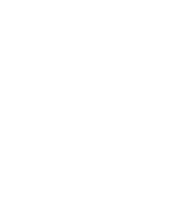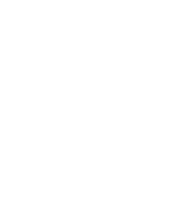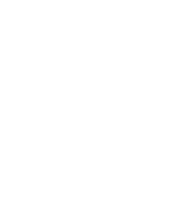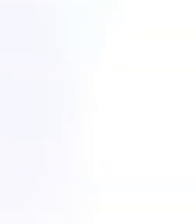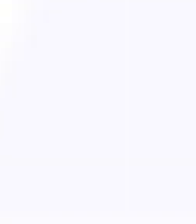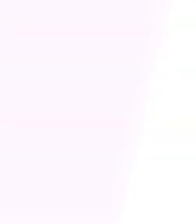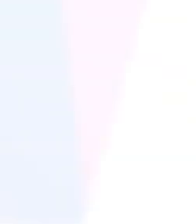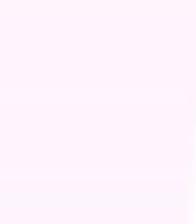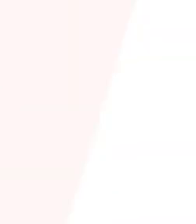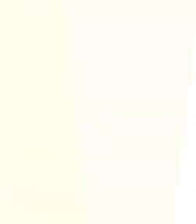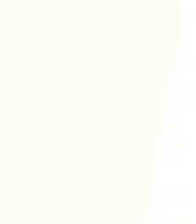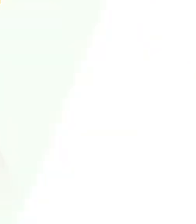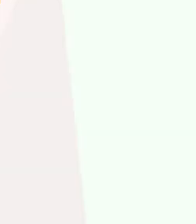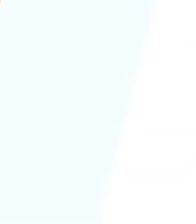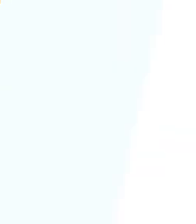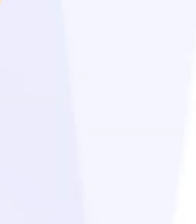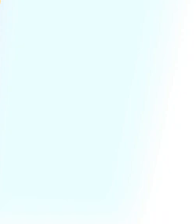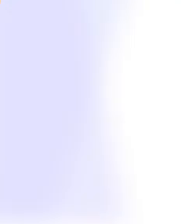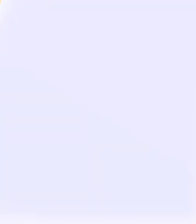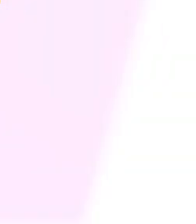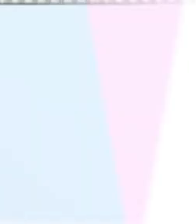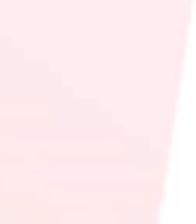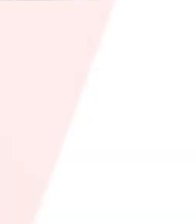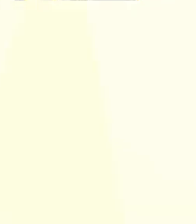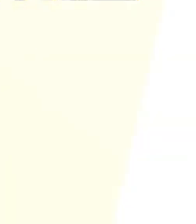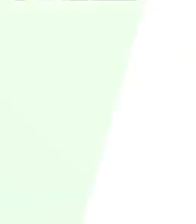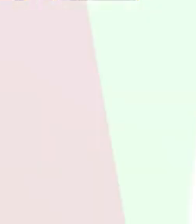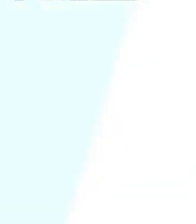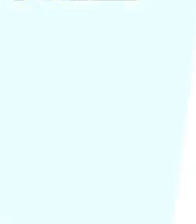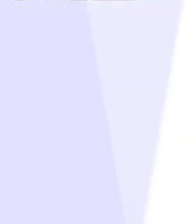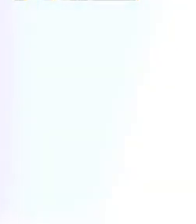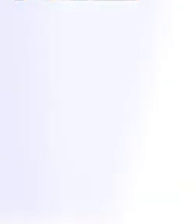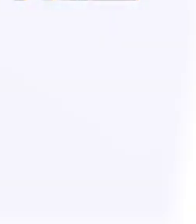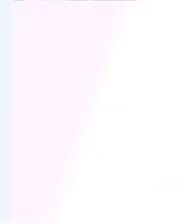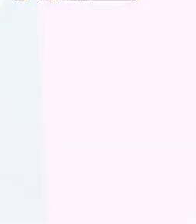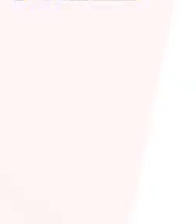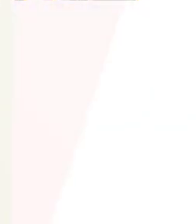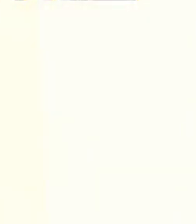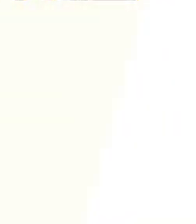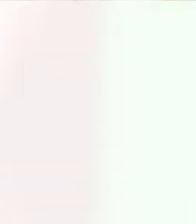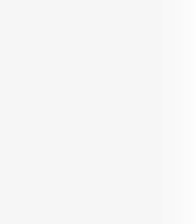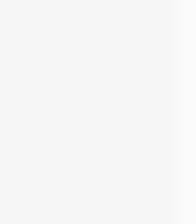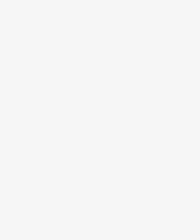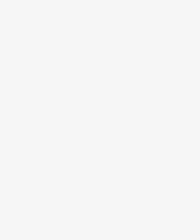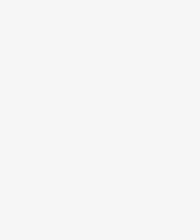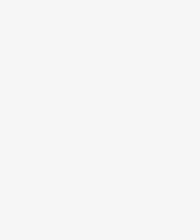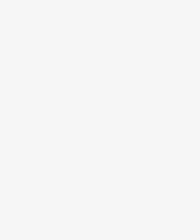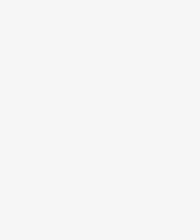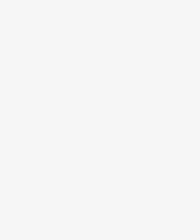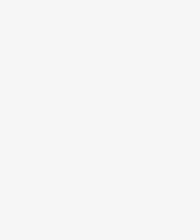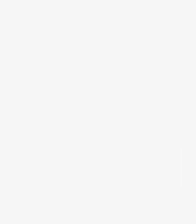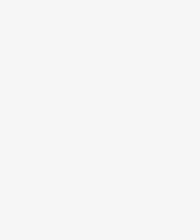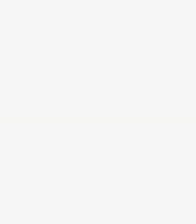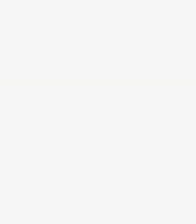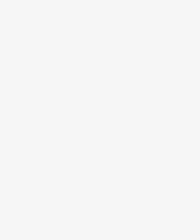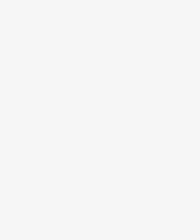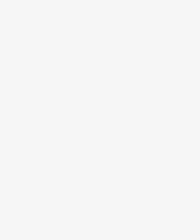5 5 5 222 5